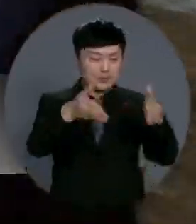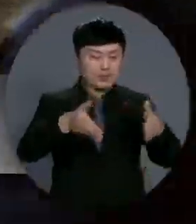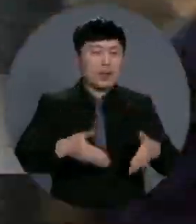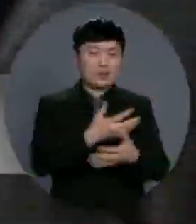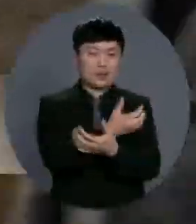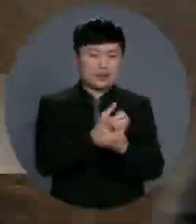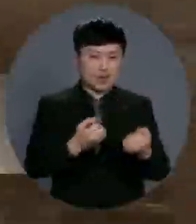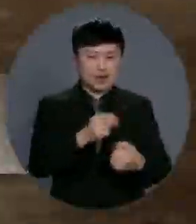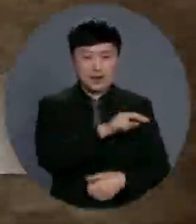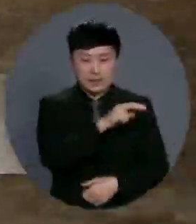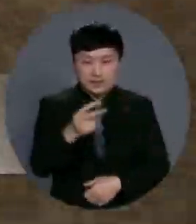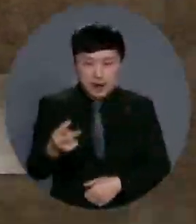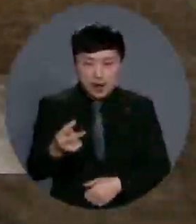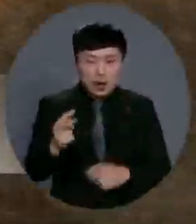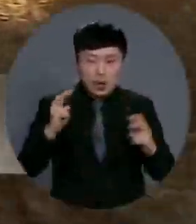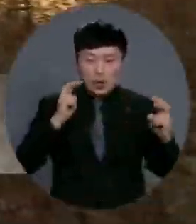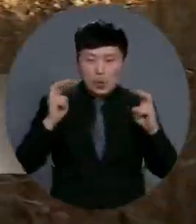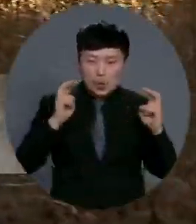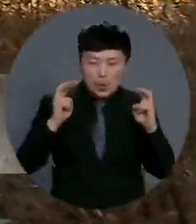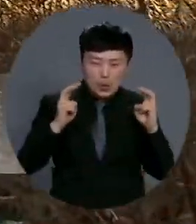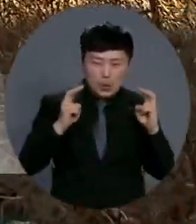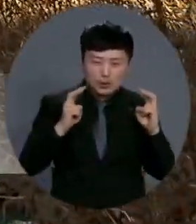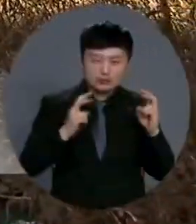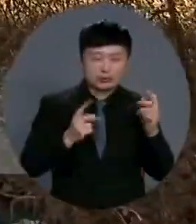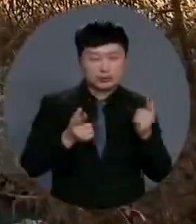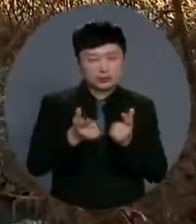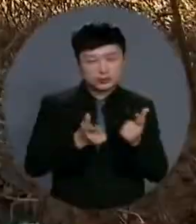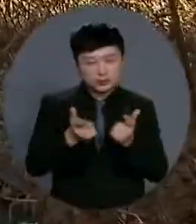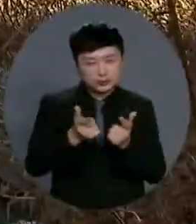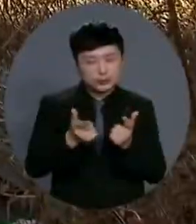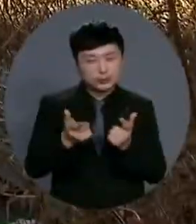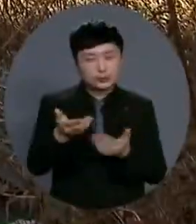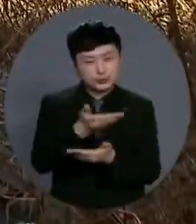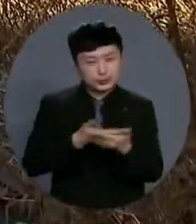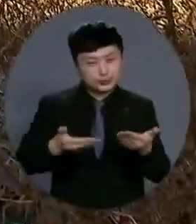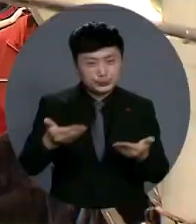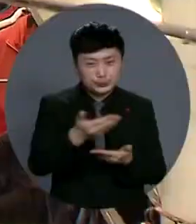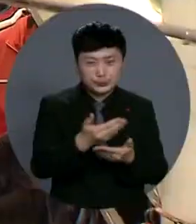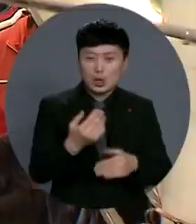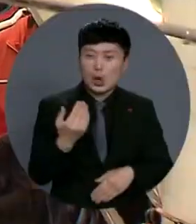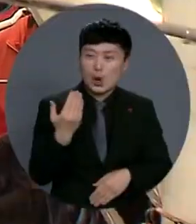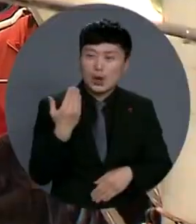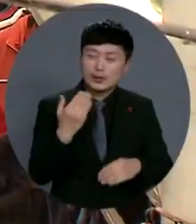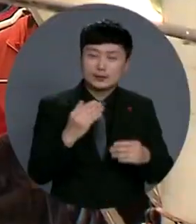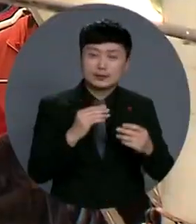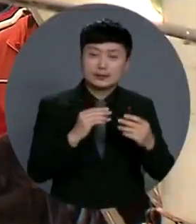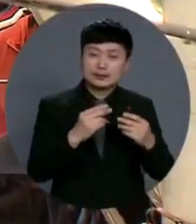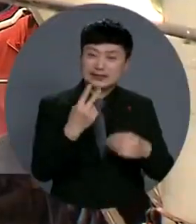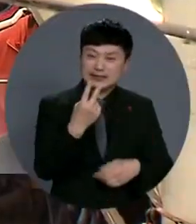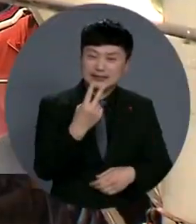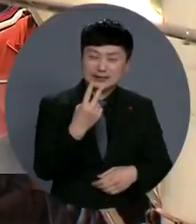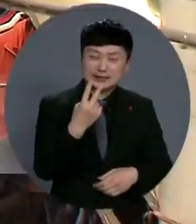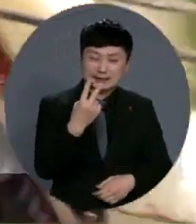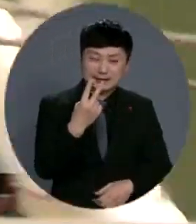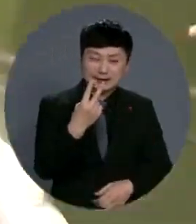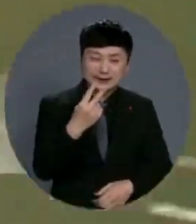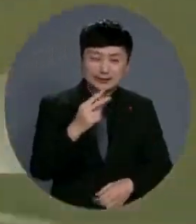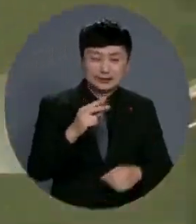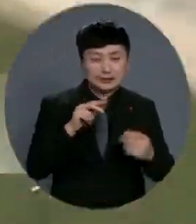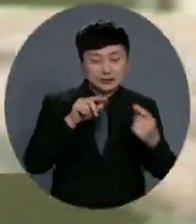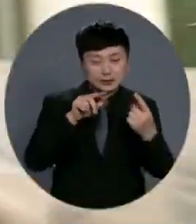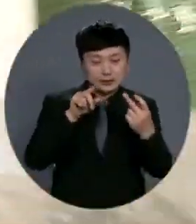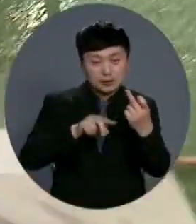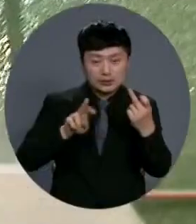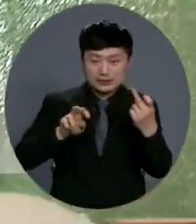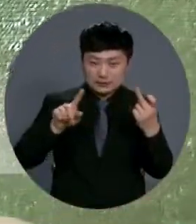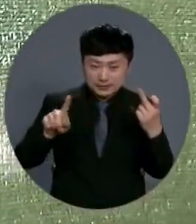바꾸고 주요 시공사들과 논의를 이어왔습니다. 그리고 지난달 21일 조합 대의원회의 투표를 통해